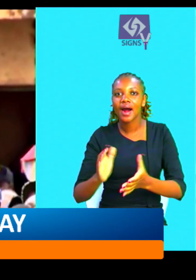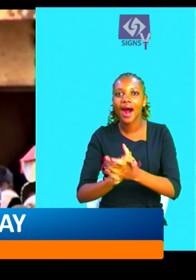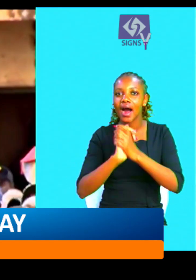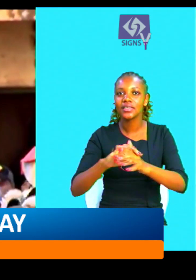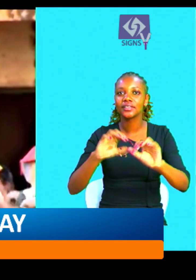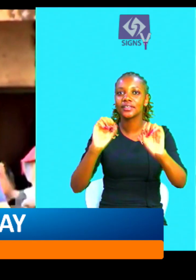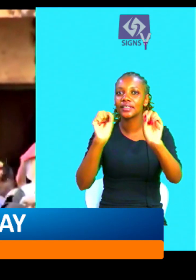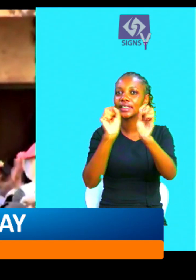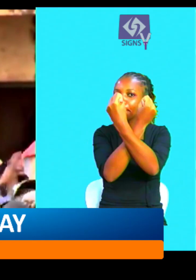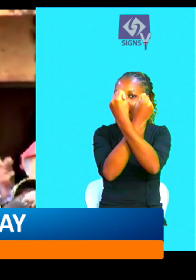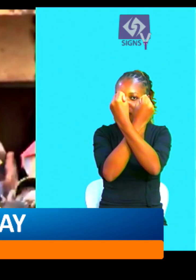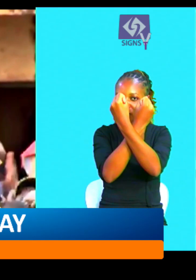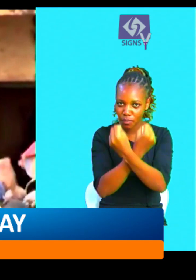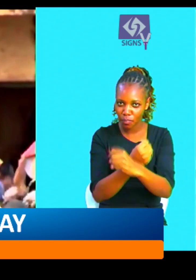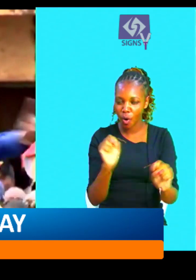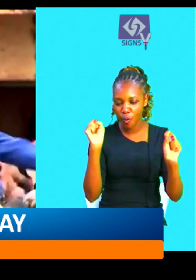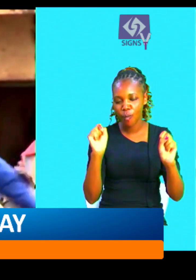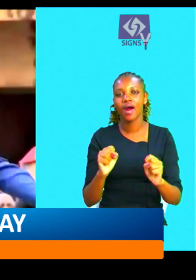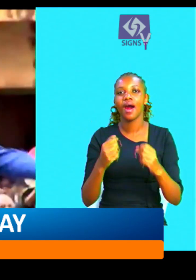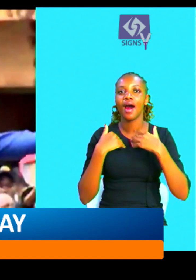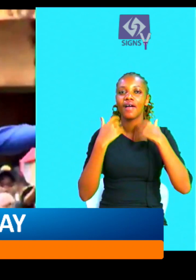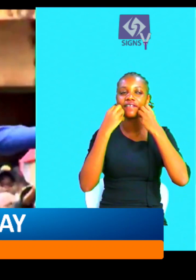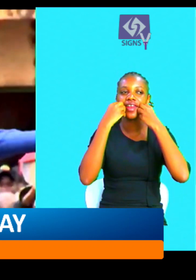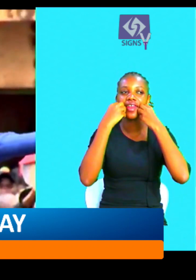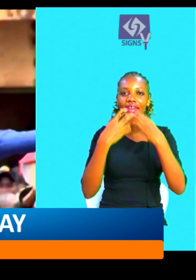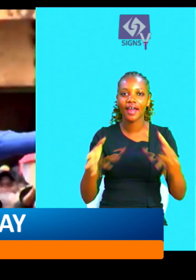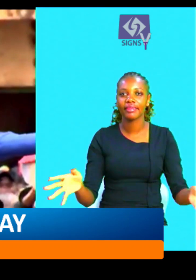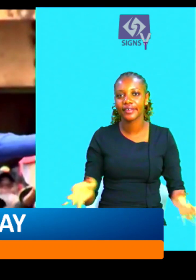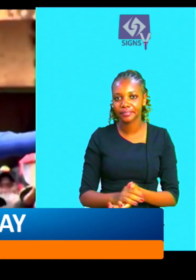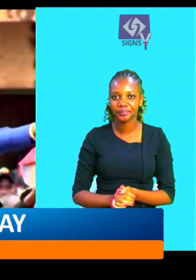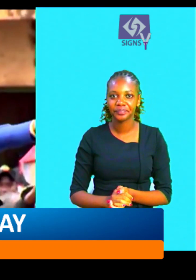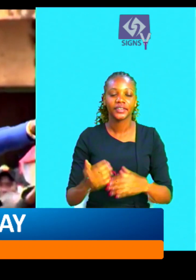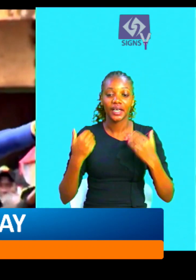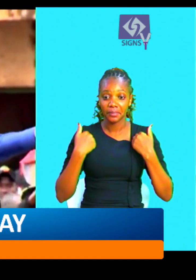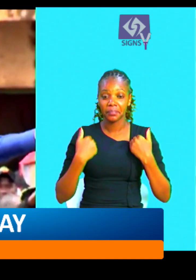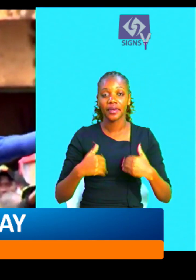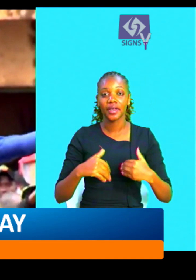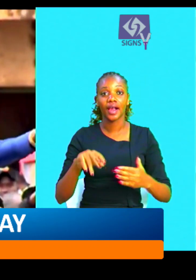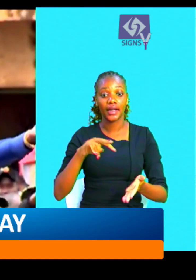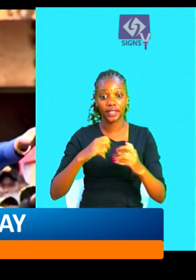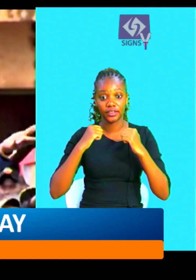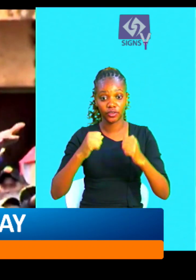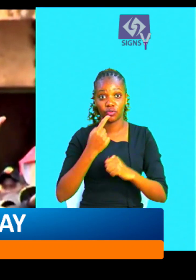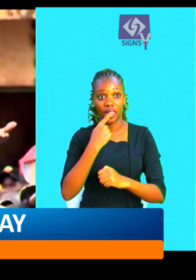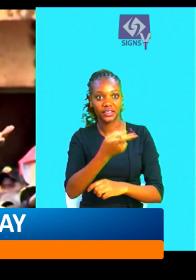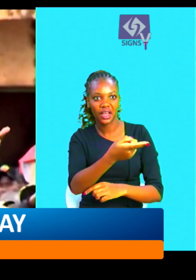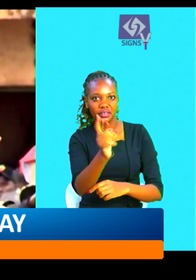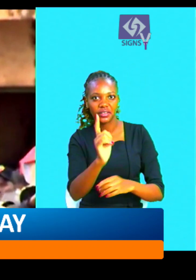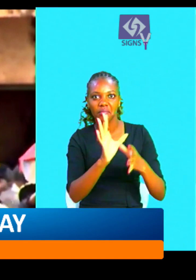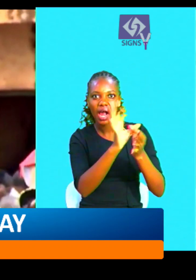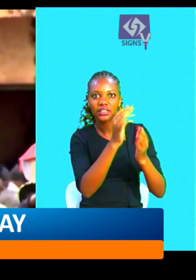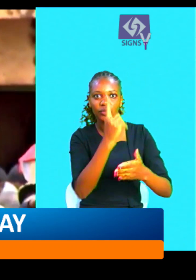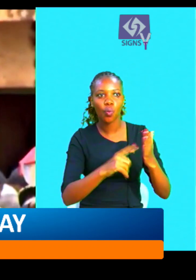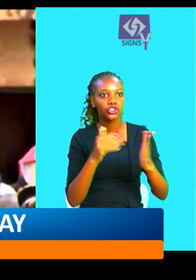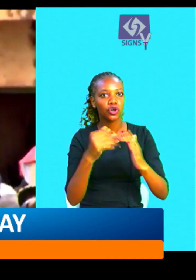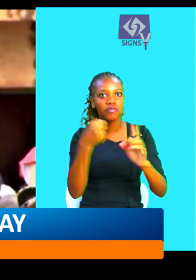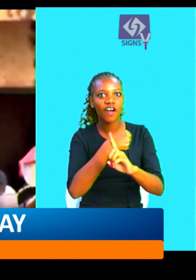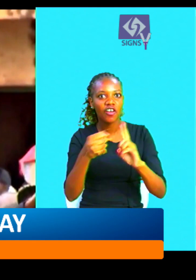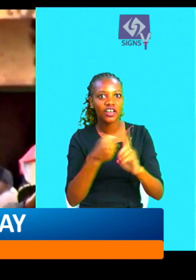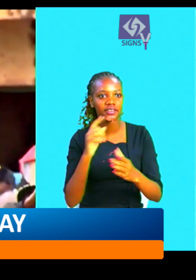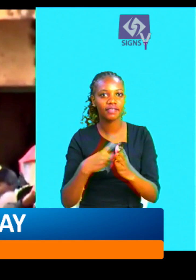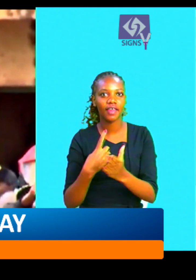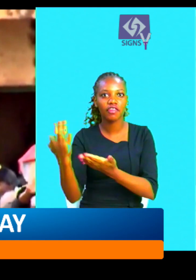Unajua wamezoea tabia mbaya. Walilete kisirani kwa Moi wakapata kitu, wakalete kisirani kwa Kibaki